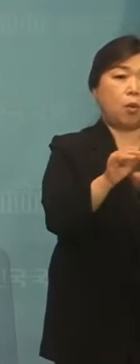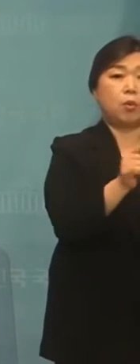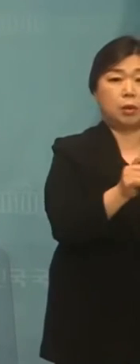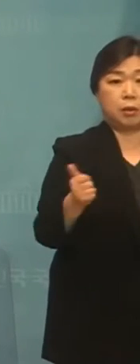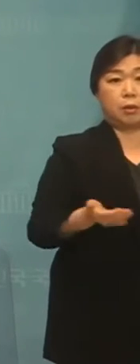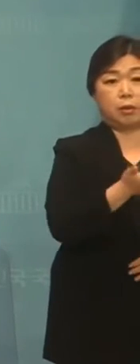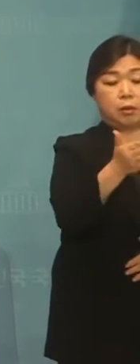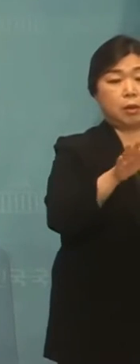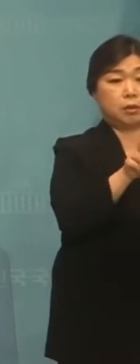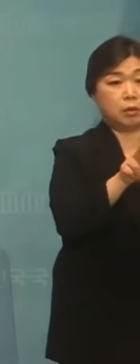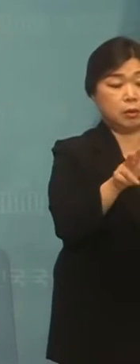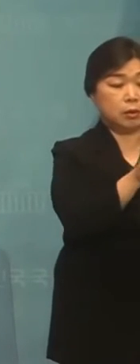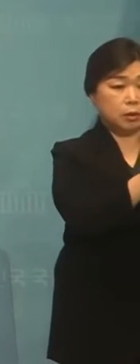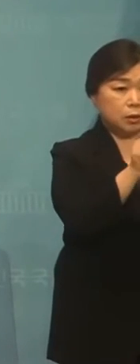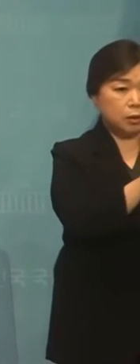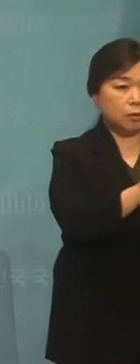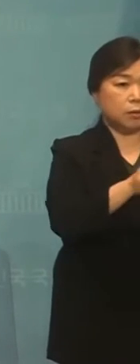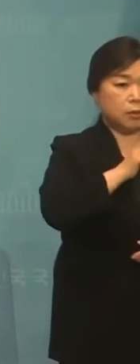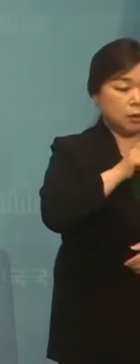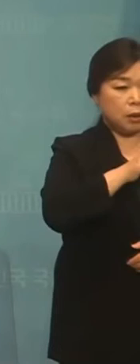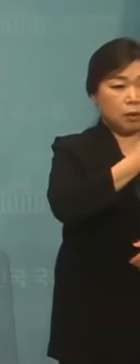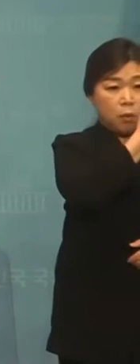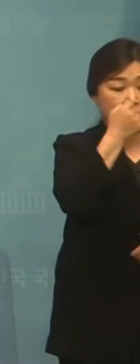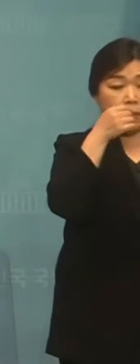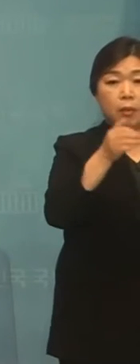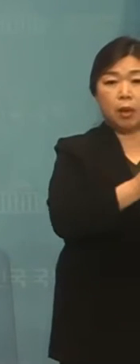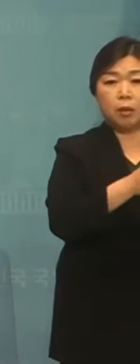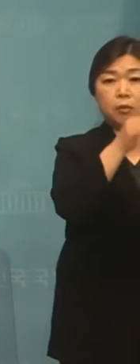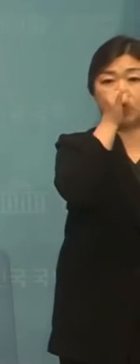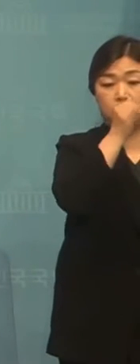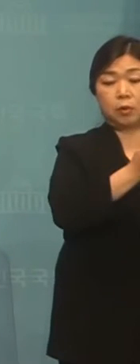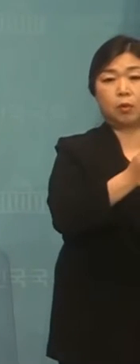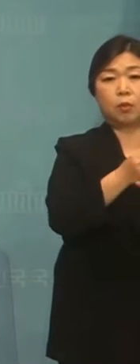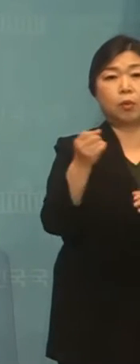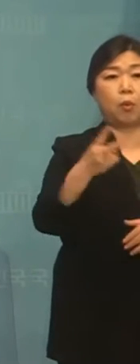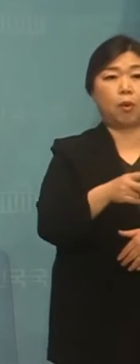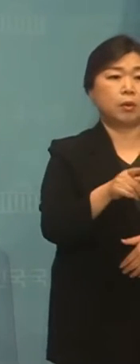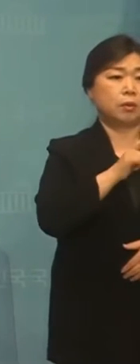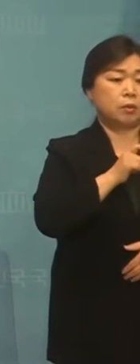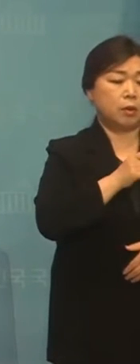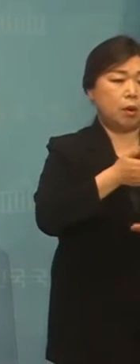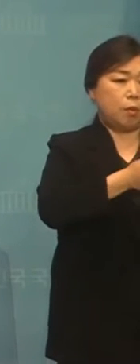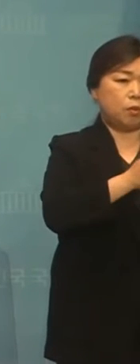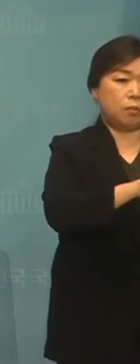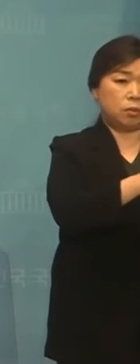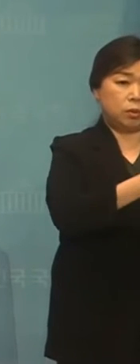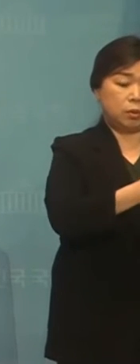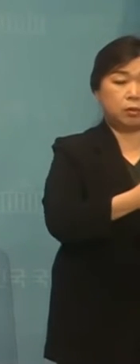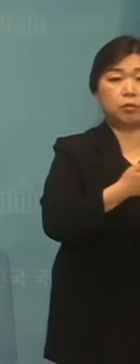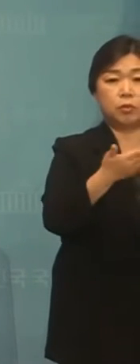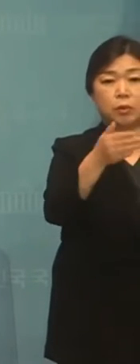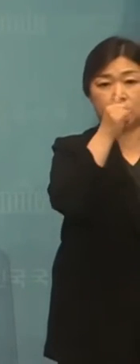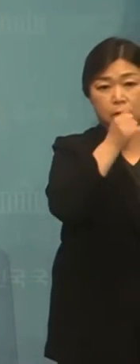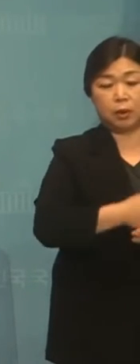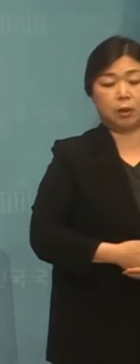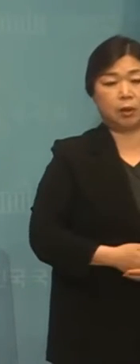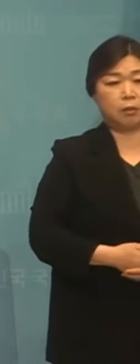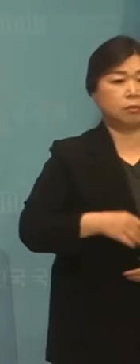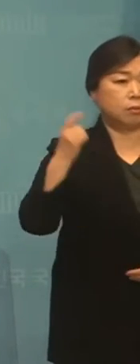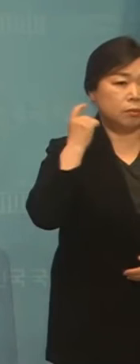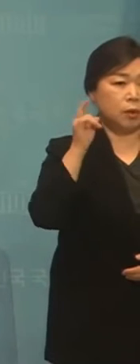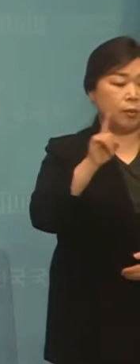언론인께서 현장에서 의혹에 대한 실체를 확인하고 계시고 그 의혹이 보도로 쏟아지고 있습니다.